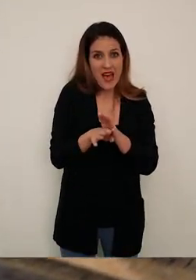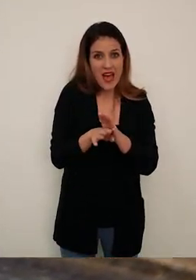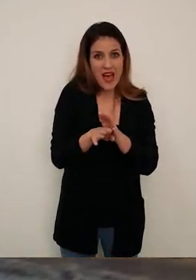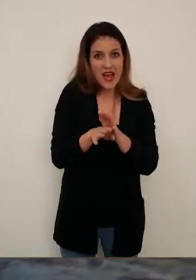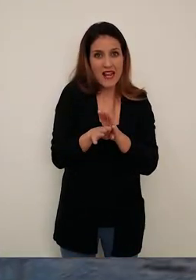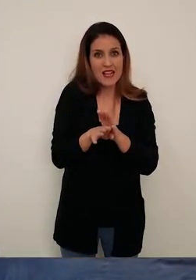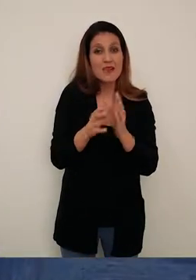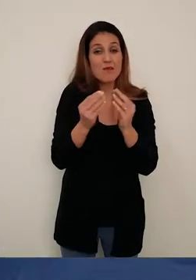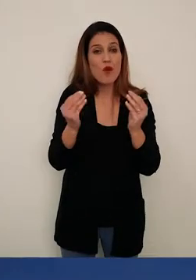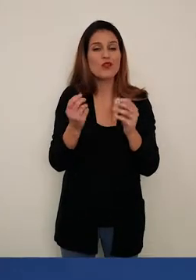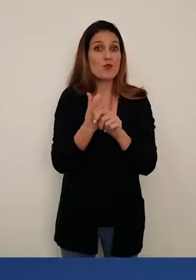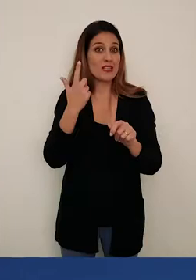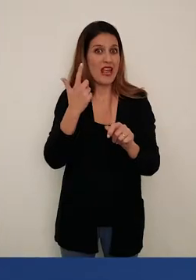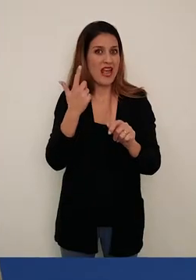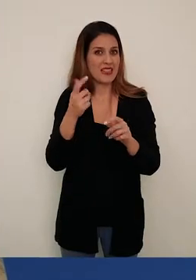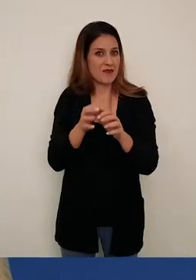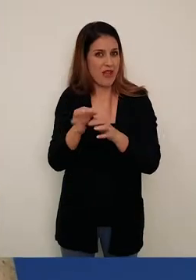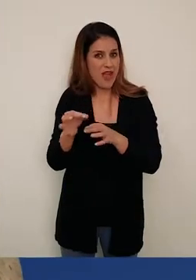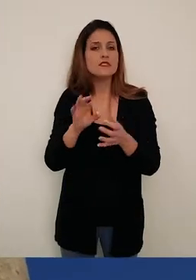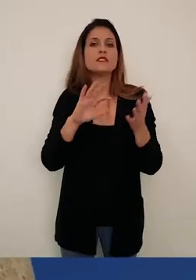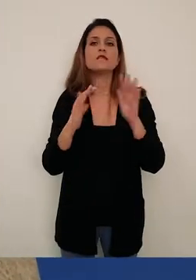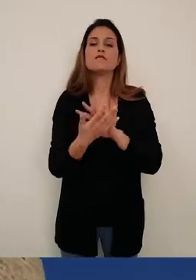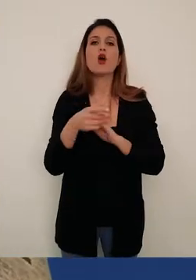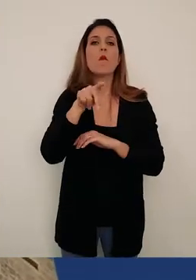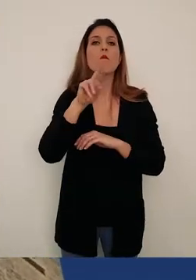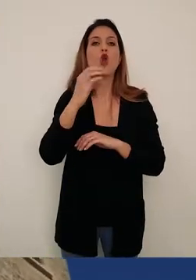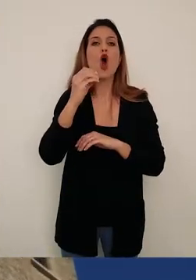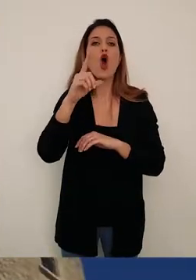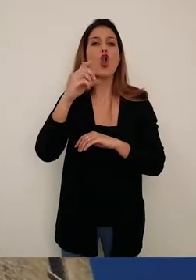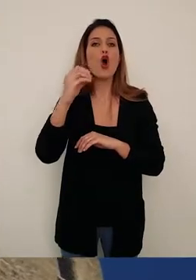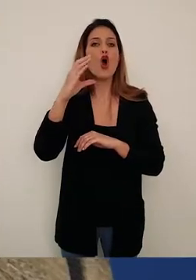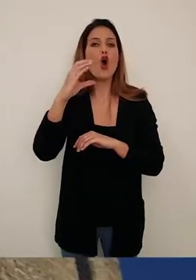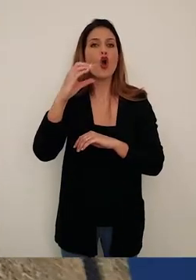galatea, è diventata la sede della Pro Loco.